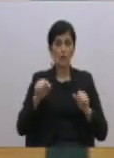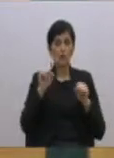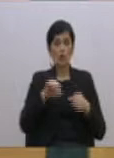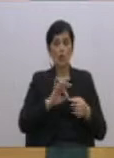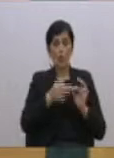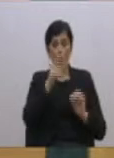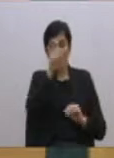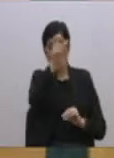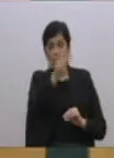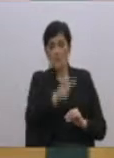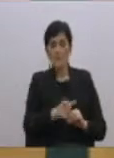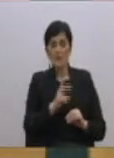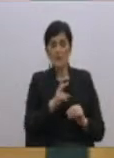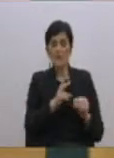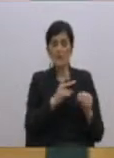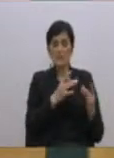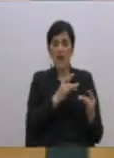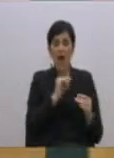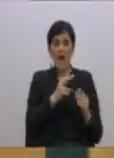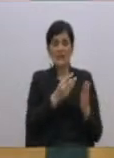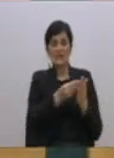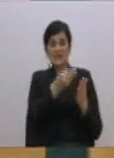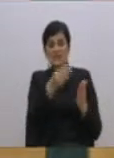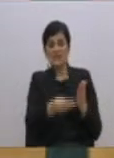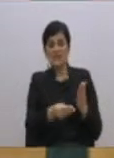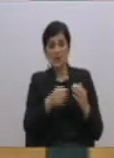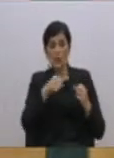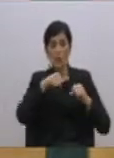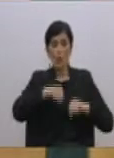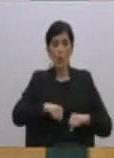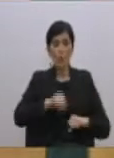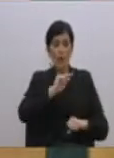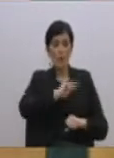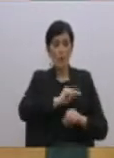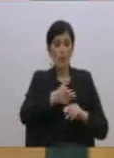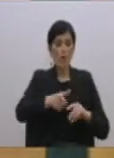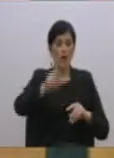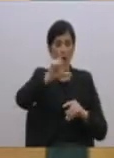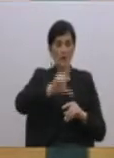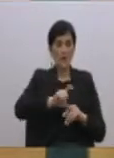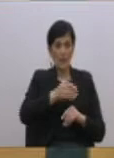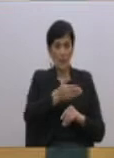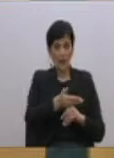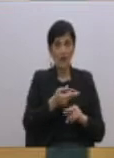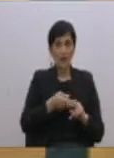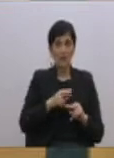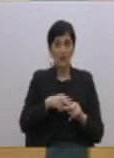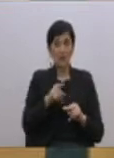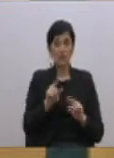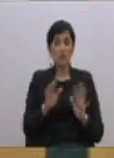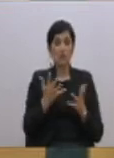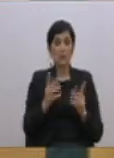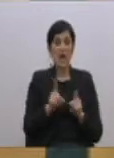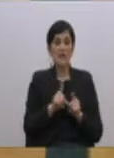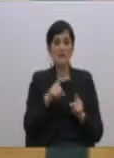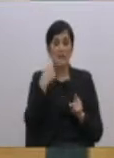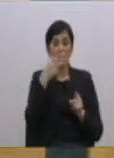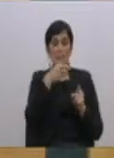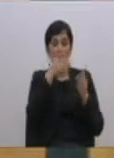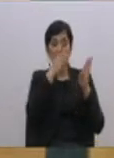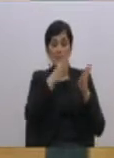Piri, Osmiker Zoebuli, Discriminația, Admoic Tsanga, Damit, Amisuple, Muslebas, Amshen Hoshi Steba, Baset Pirta,